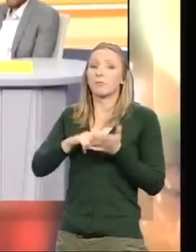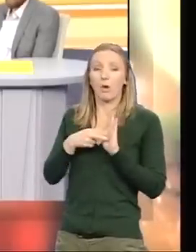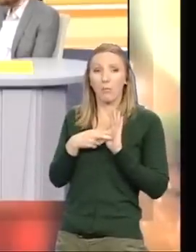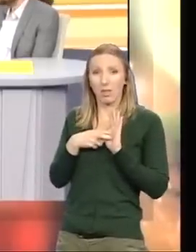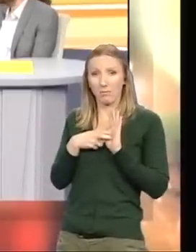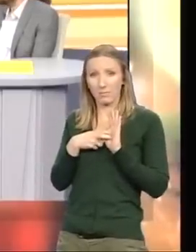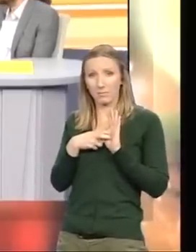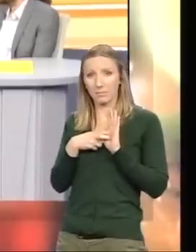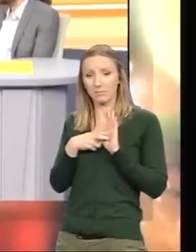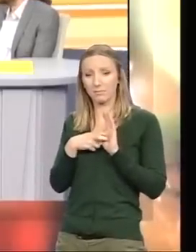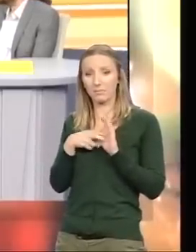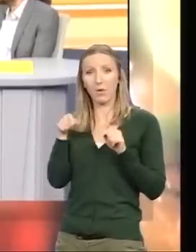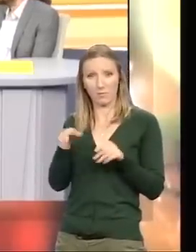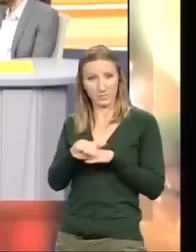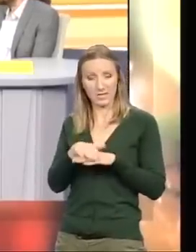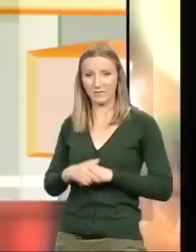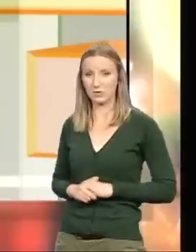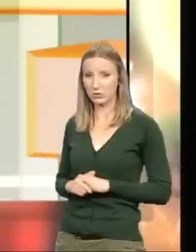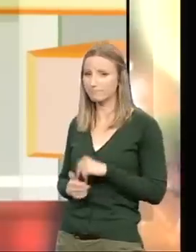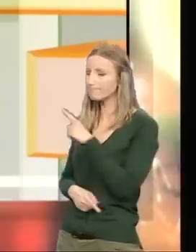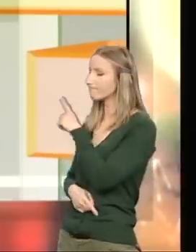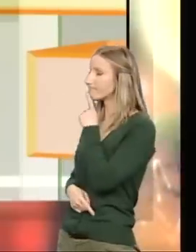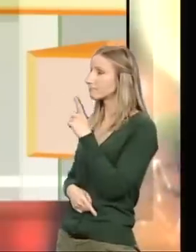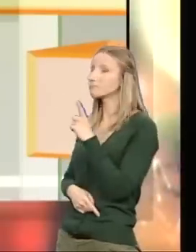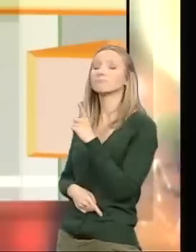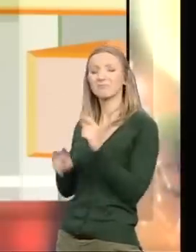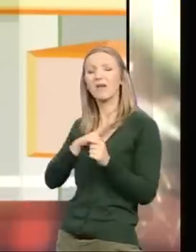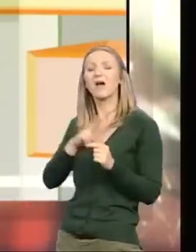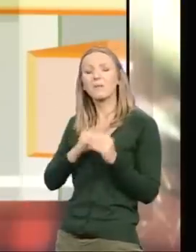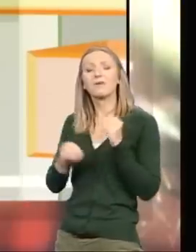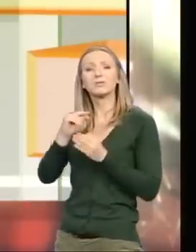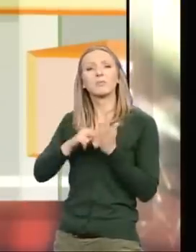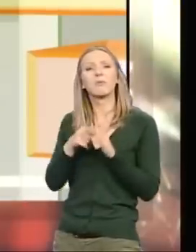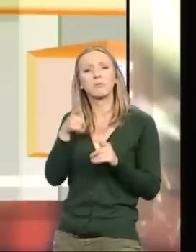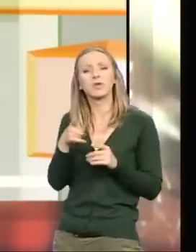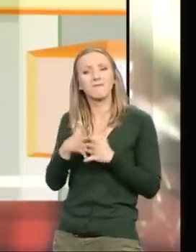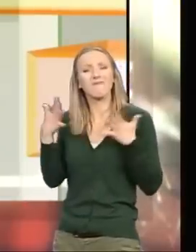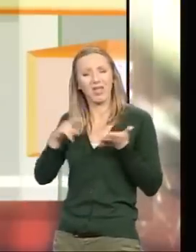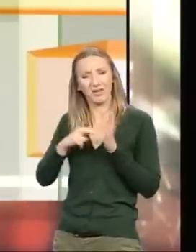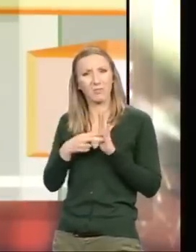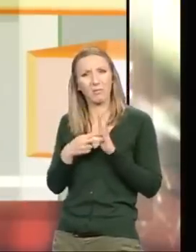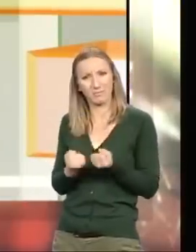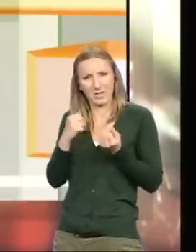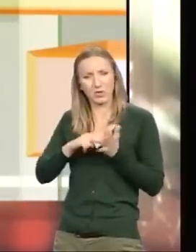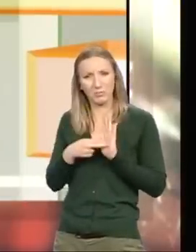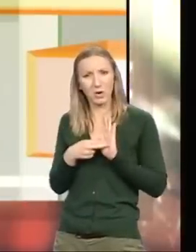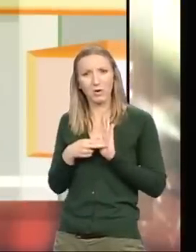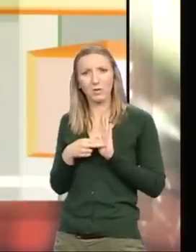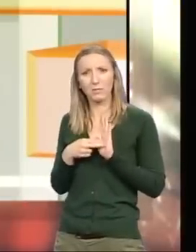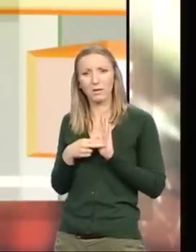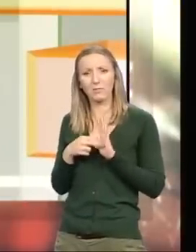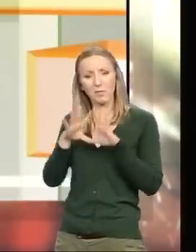u ovom servisu. Ima tu više problema, je to jedan kompleksan problem i uopšte je